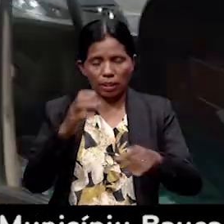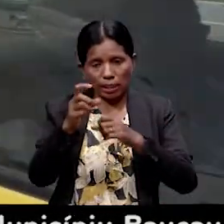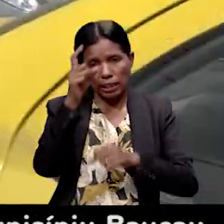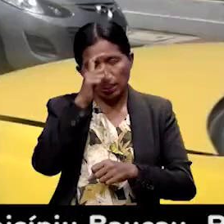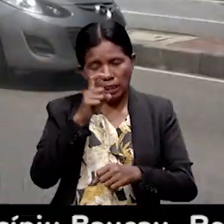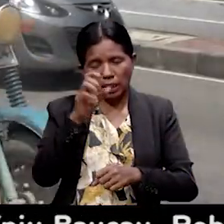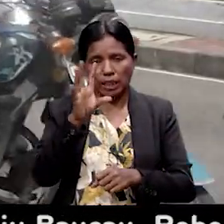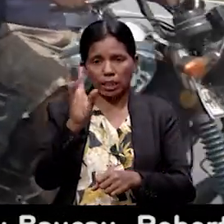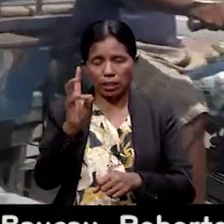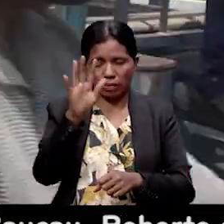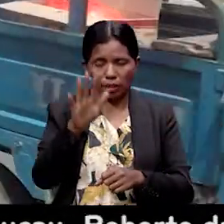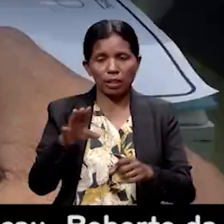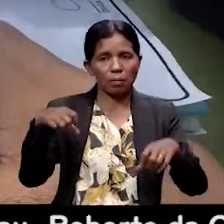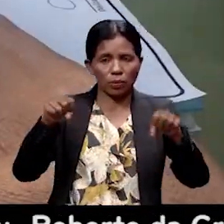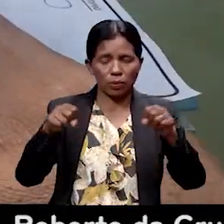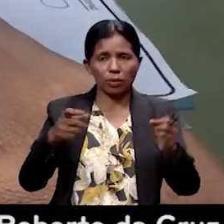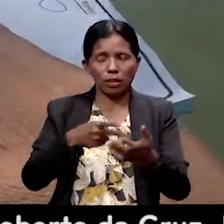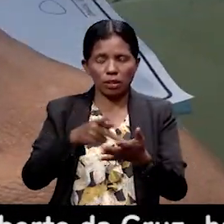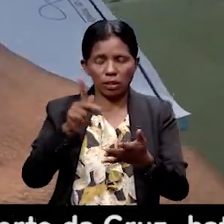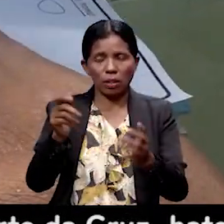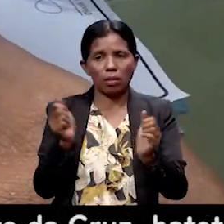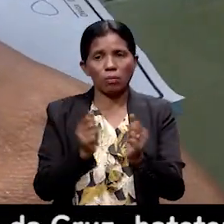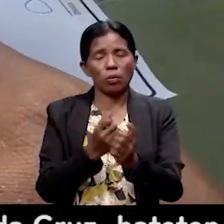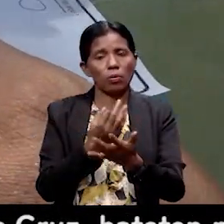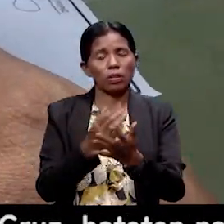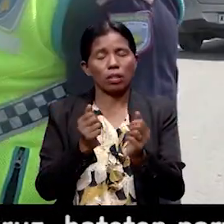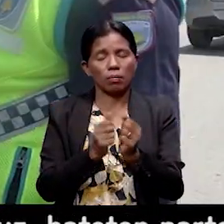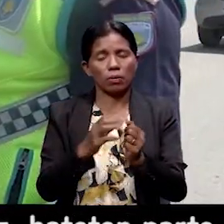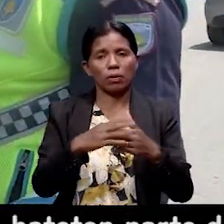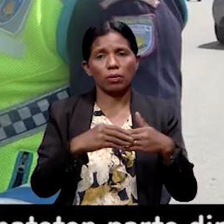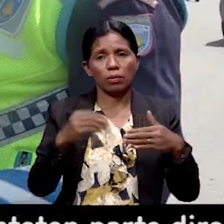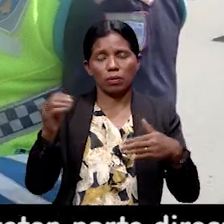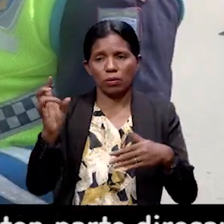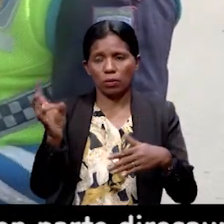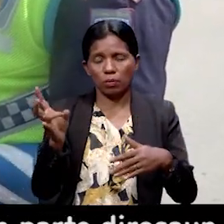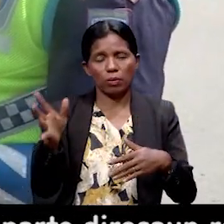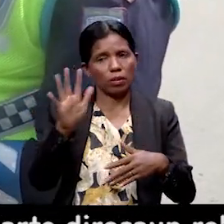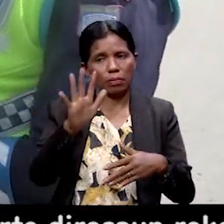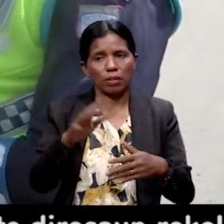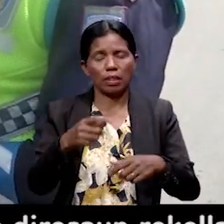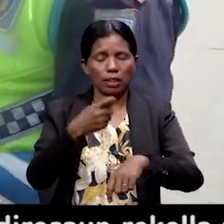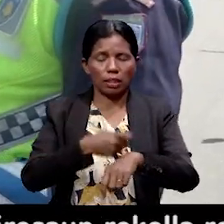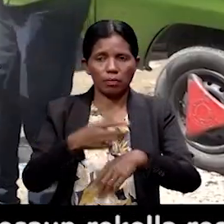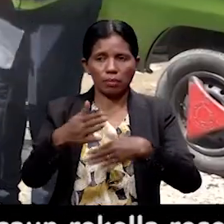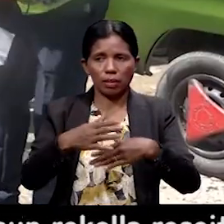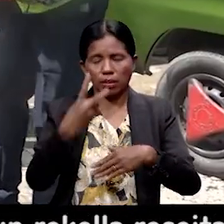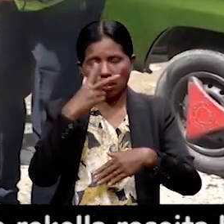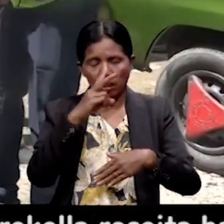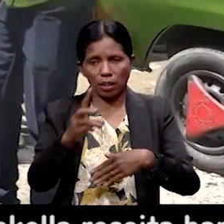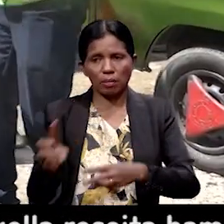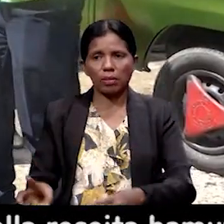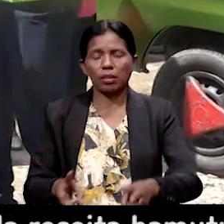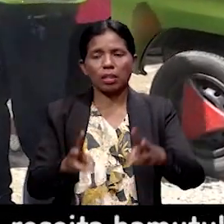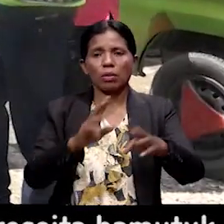iha motor se selo multa dolar hitu nurusin lima. Domingos Sarmento promete iha tempo badak se hala pasar vista iha estrada